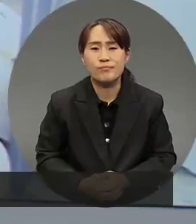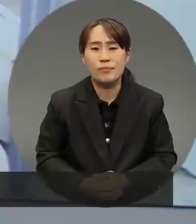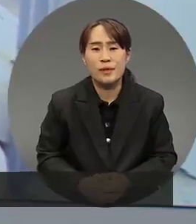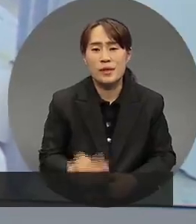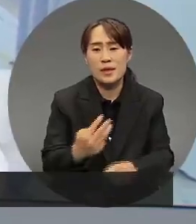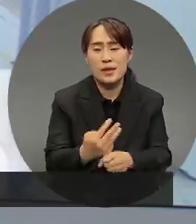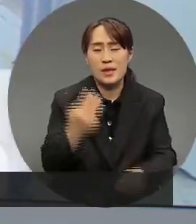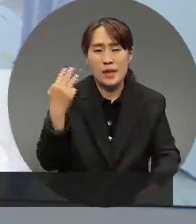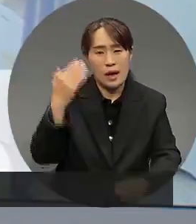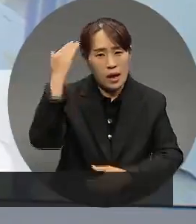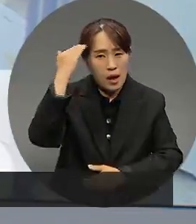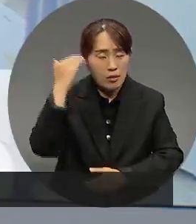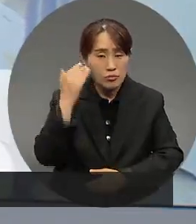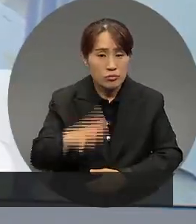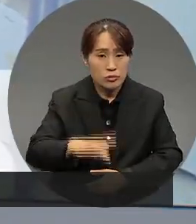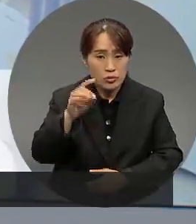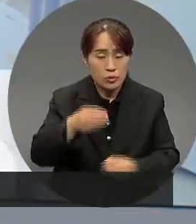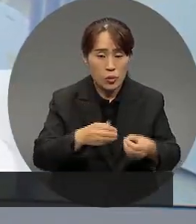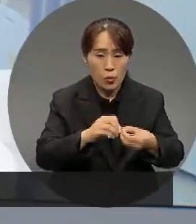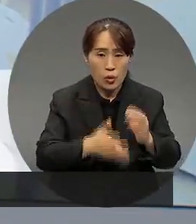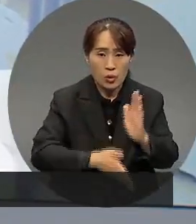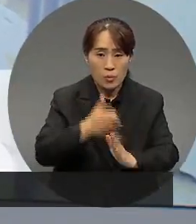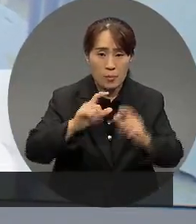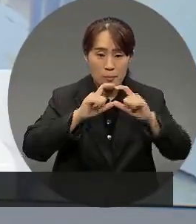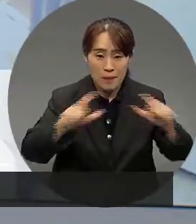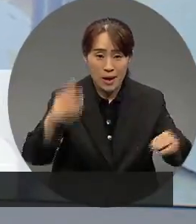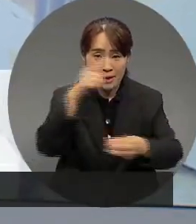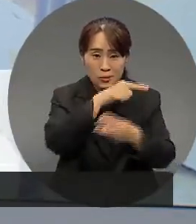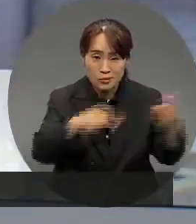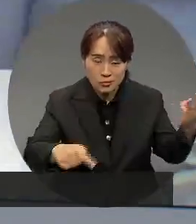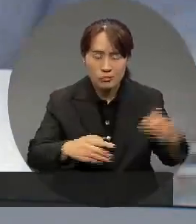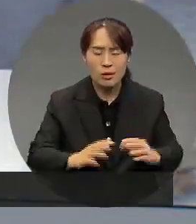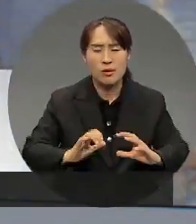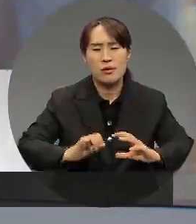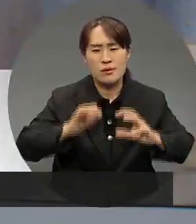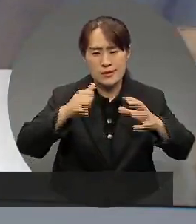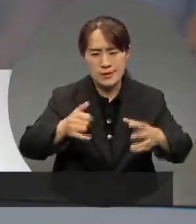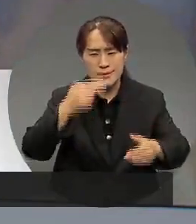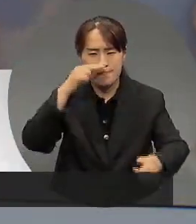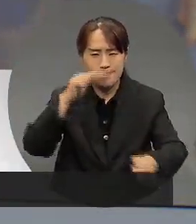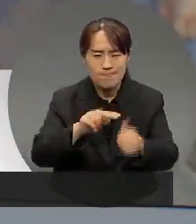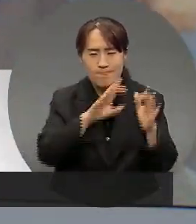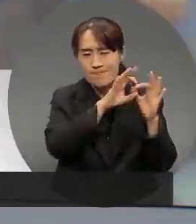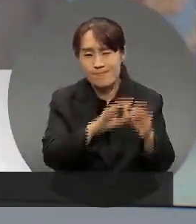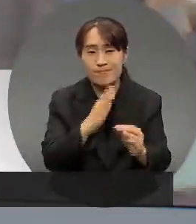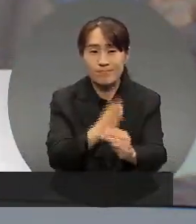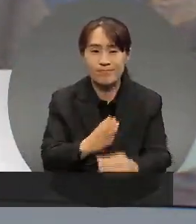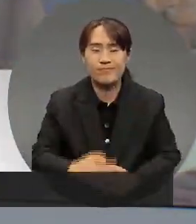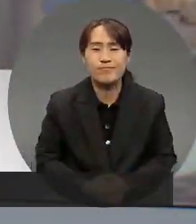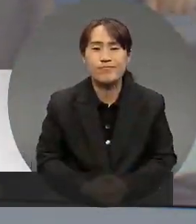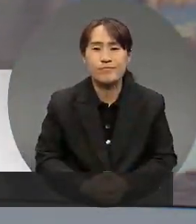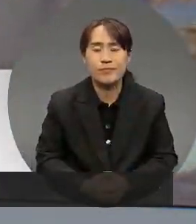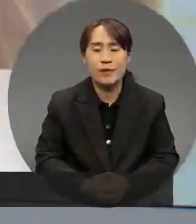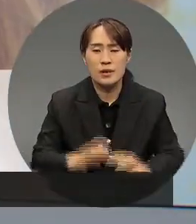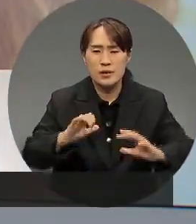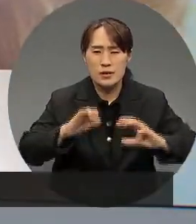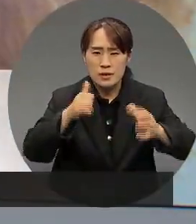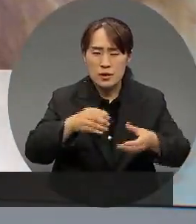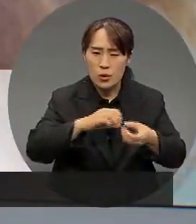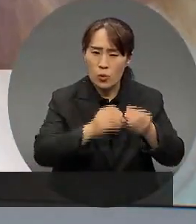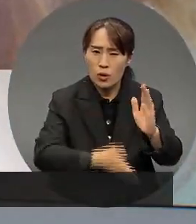3년 전 국내 최초로 공예 도시를 선언한 청주시가 세계 무대로 도전을 이어가고 있습니다 세계